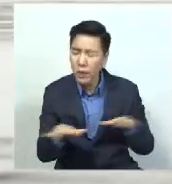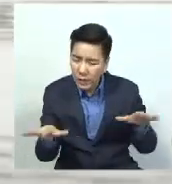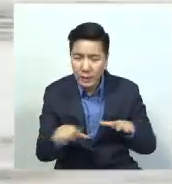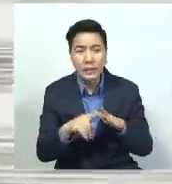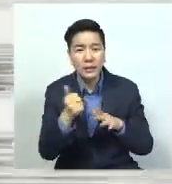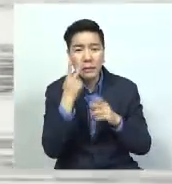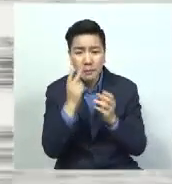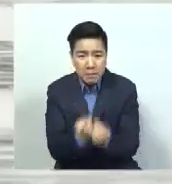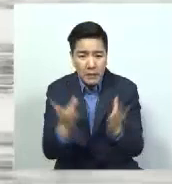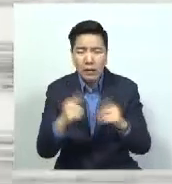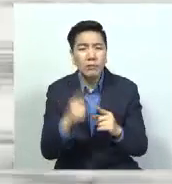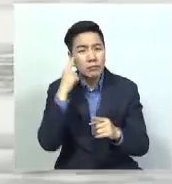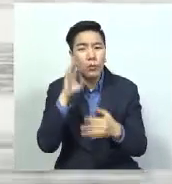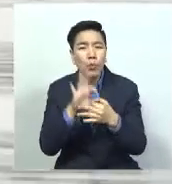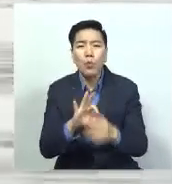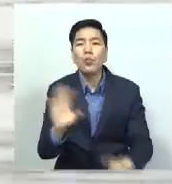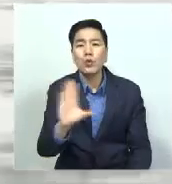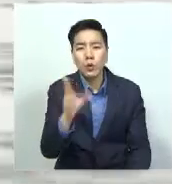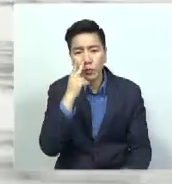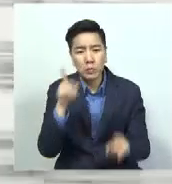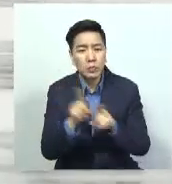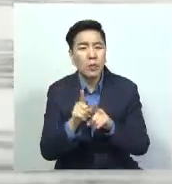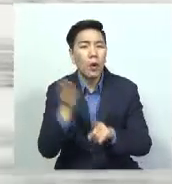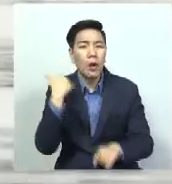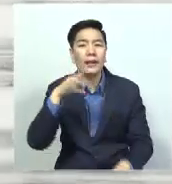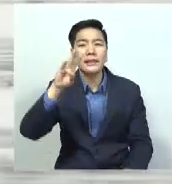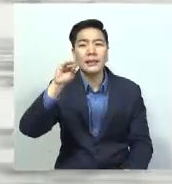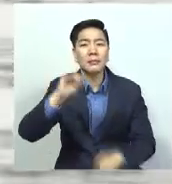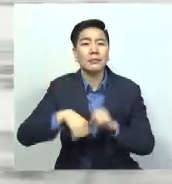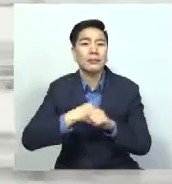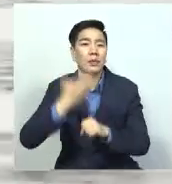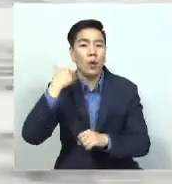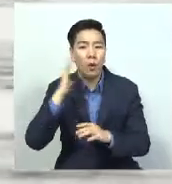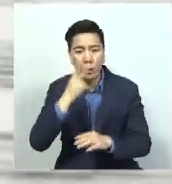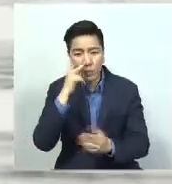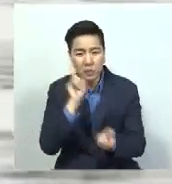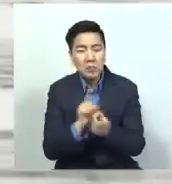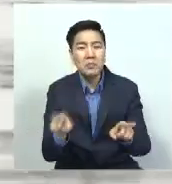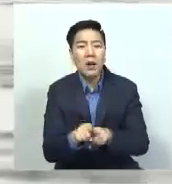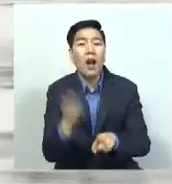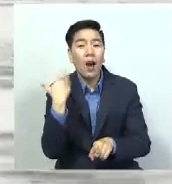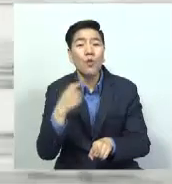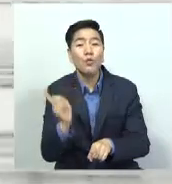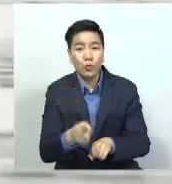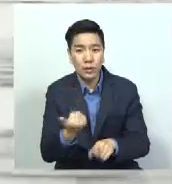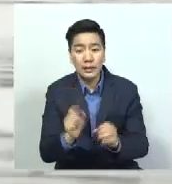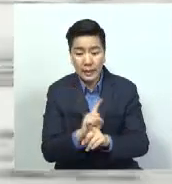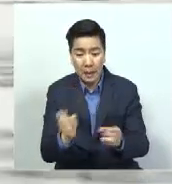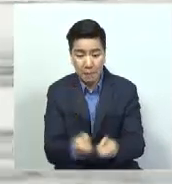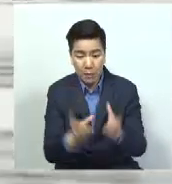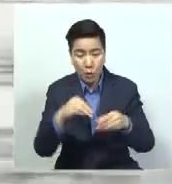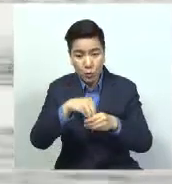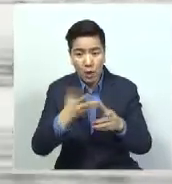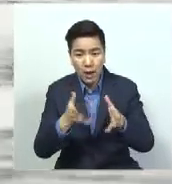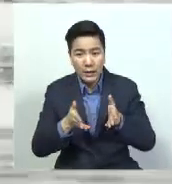ค่ะสภาพของระเบิดไม่น่ากังวลมีสภาพเหมือนเมื่อ70ปีที่แล้วที่ประชาชนเคยเห็นแต่แน่นอนว่าระเบิดเนี่